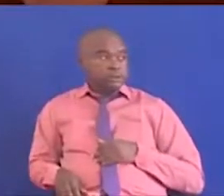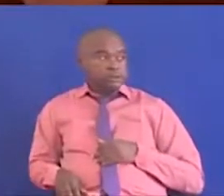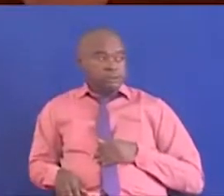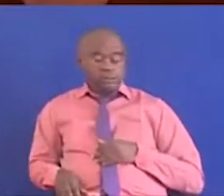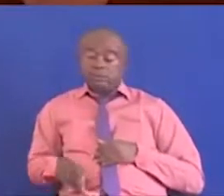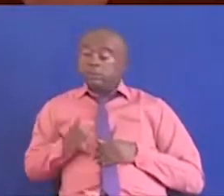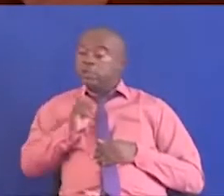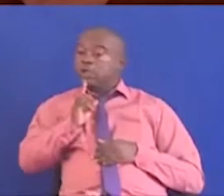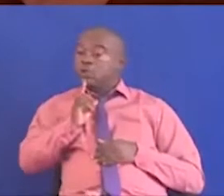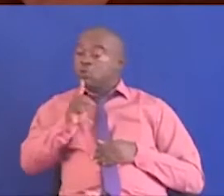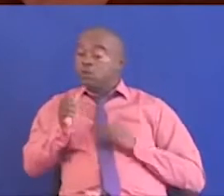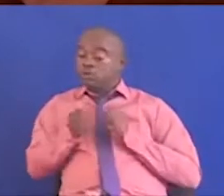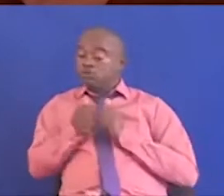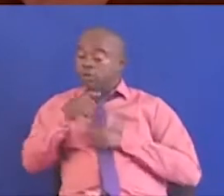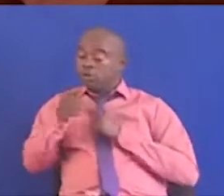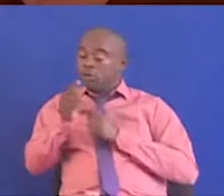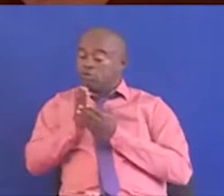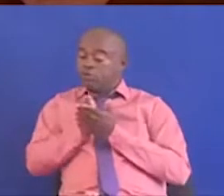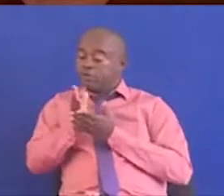wa fedha